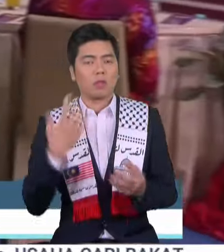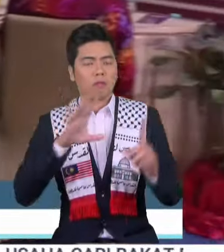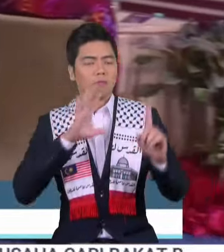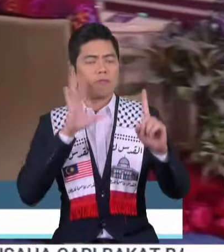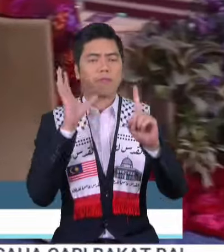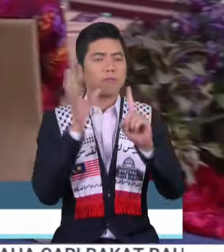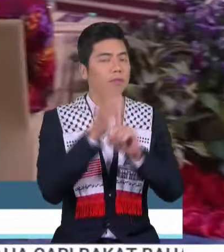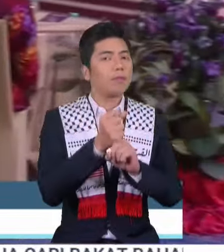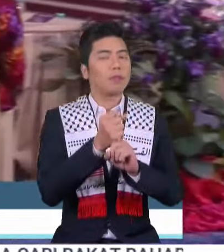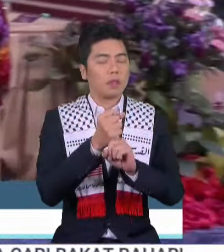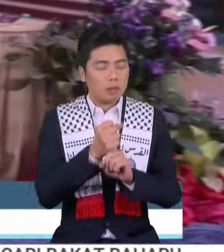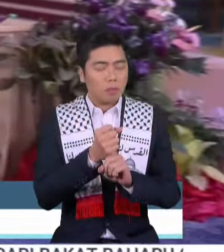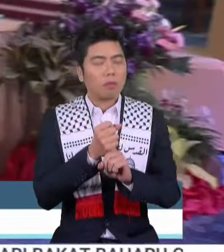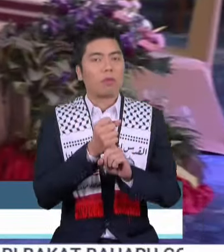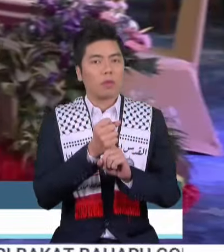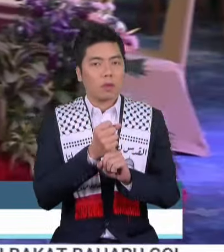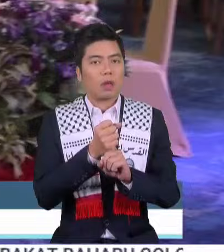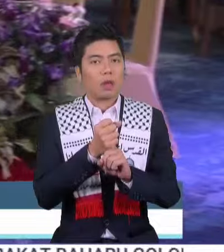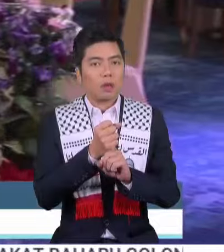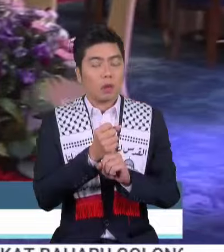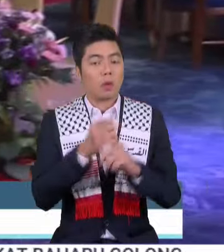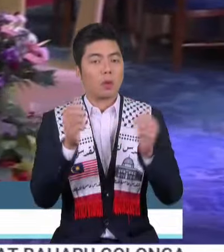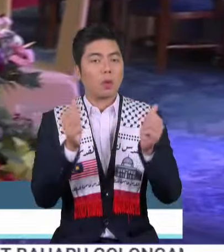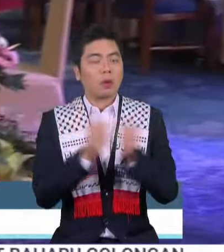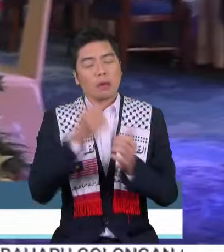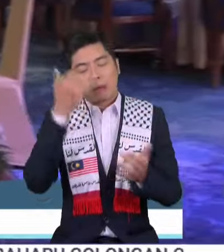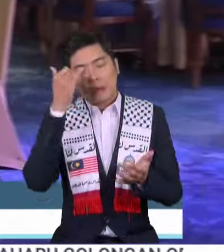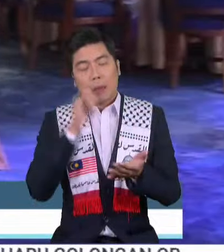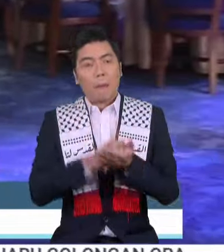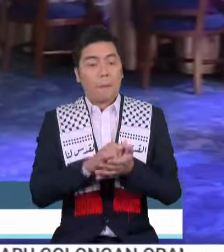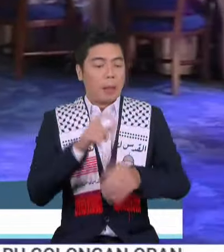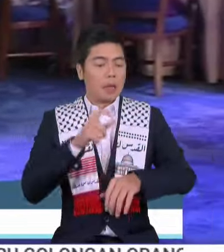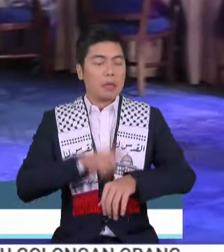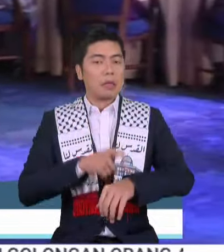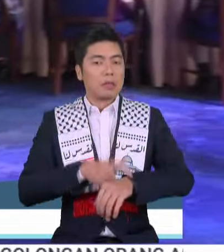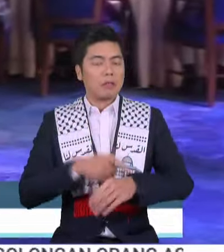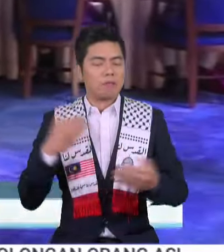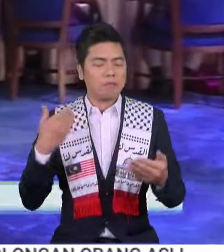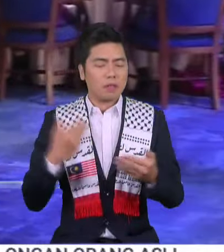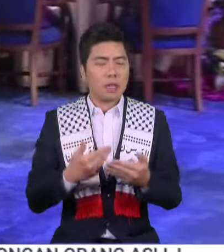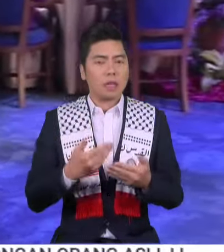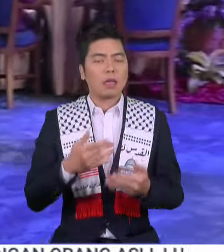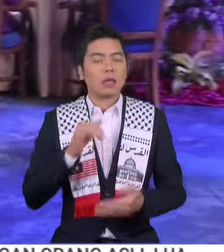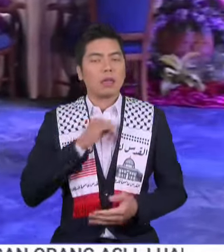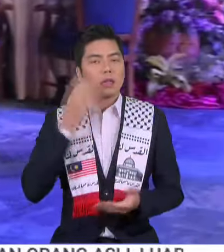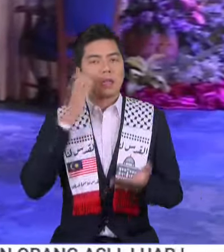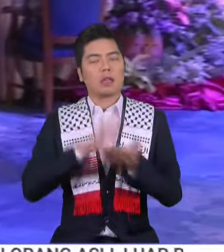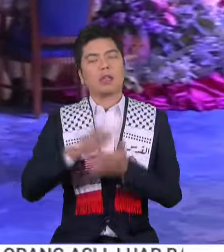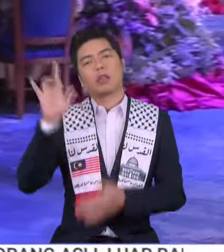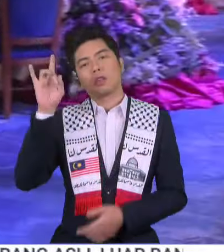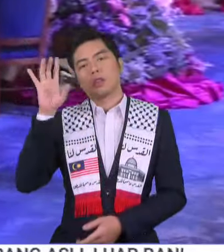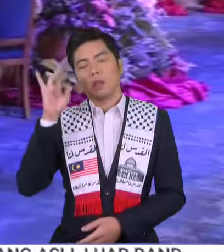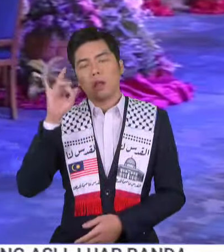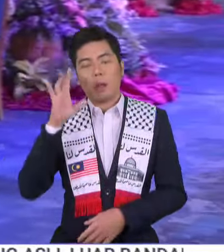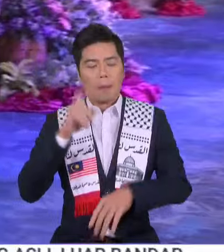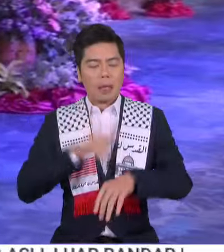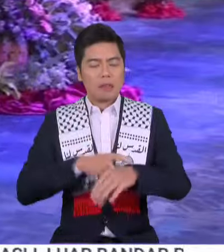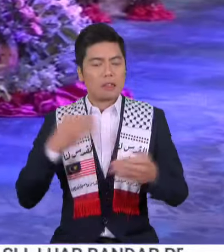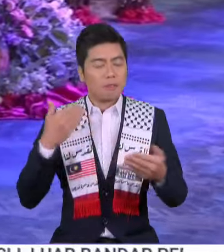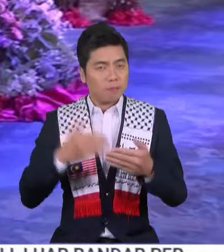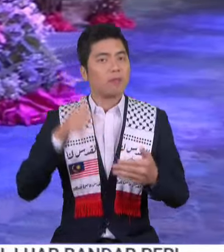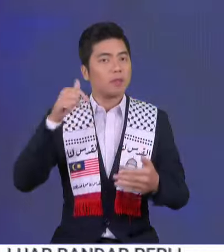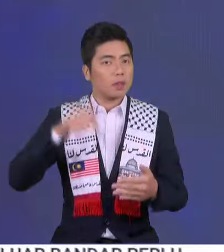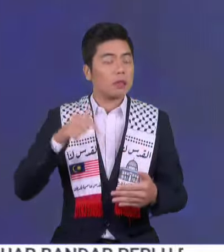dicapai dengan meyakinkan dalam masa singkat, dan saya percaya insya Allah dalam masa singkat